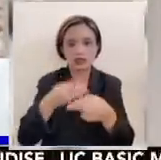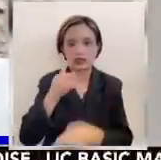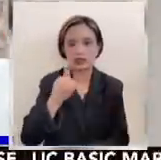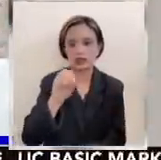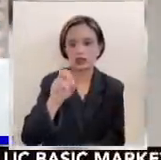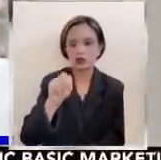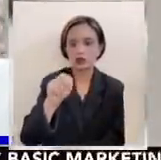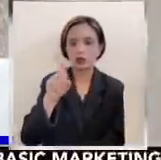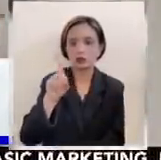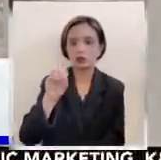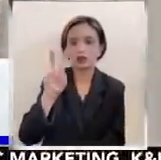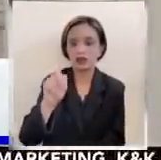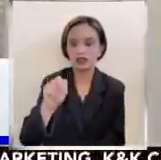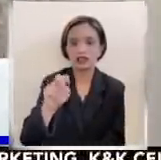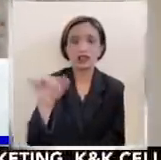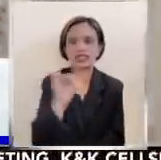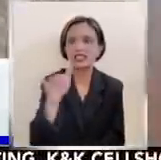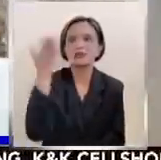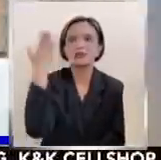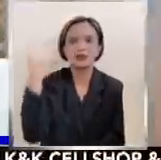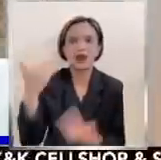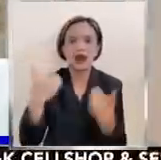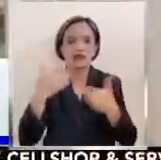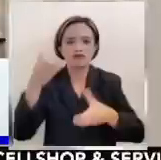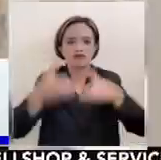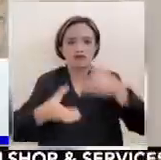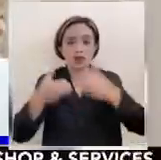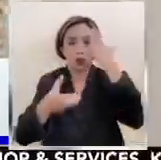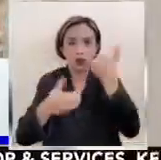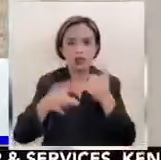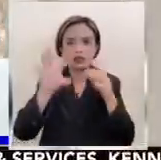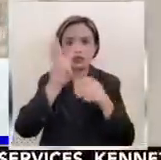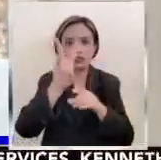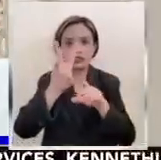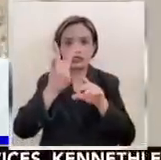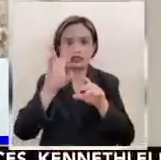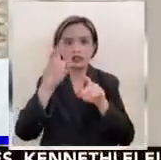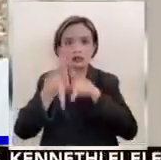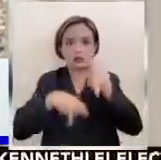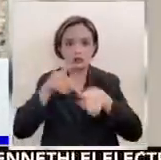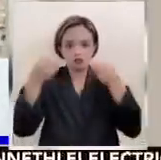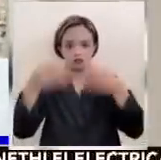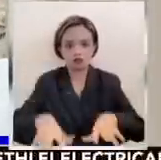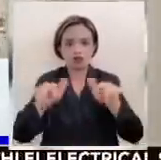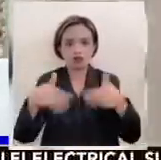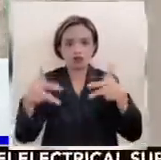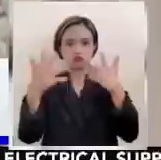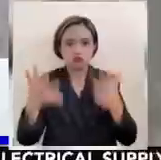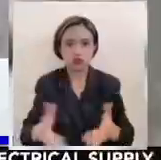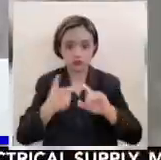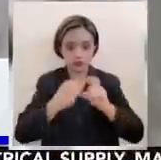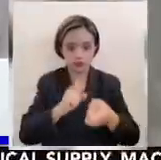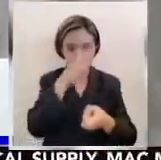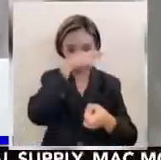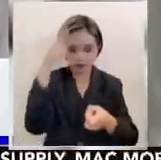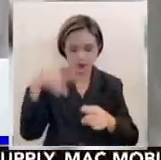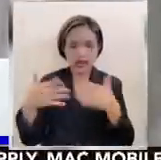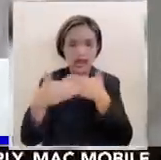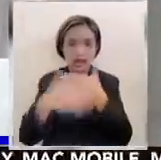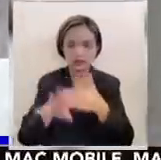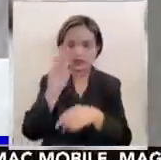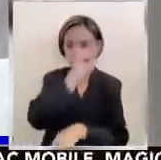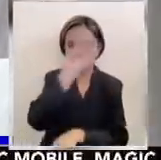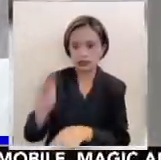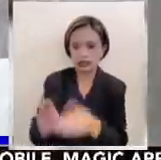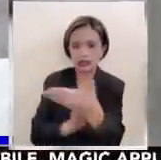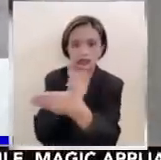na dati nang kinasuhan dahil sa pagkawala ng anim na sabungero mula Tanay Rizal matapos magpunta sa Manila Arena. Siya rin ang tinukoy